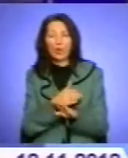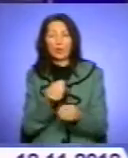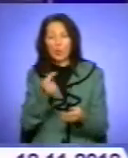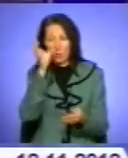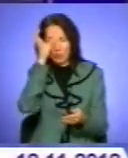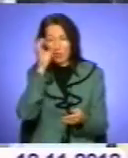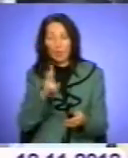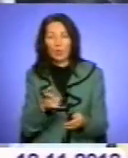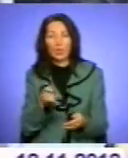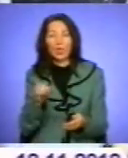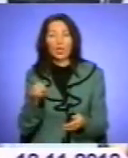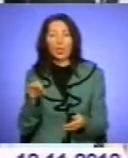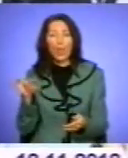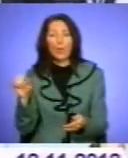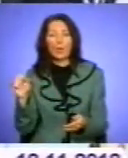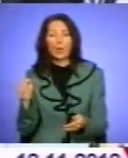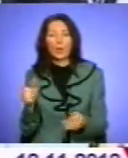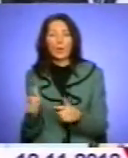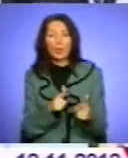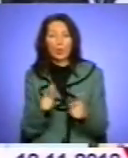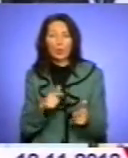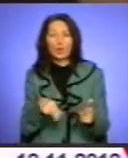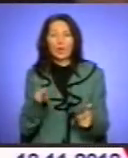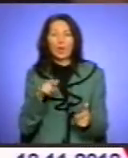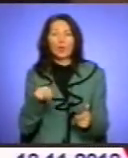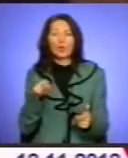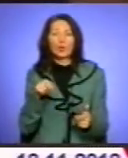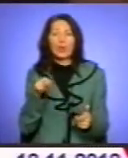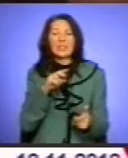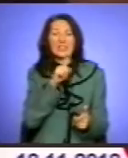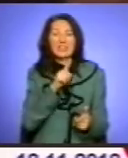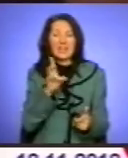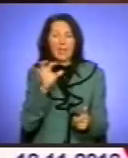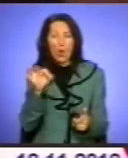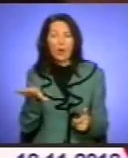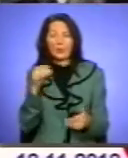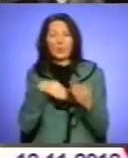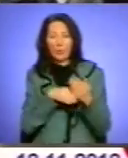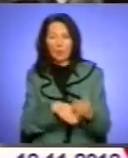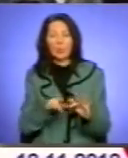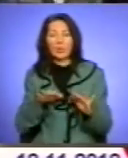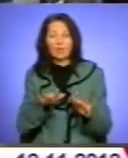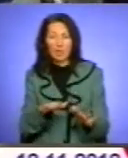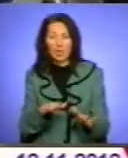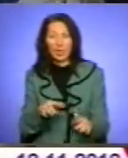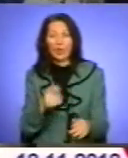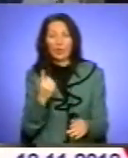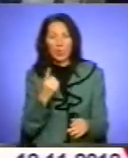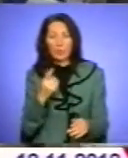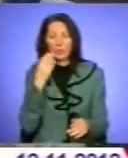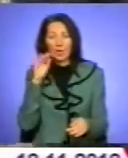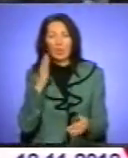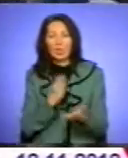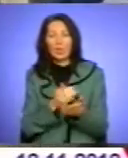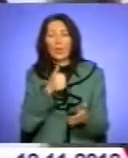сюжеті. При підготовці до ЗНО усі методи дієві. Одним із найрезультативніших, як кажуть уже теперішні студенти, залишається